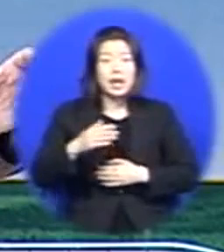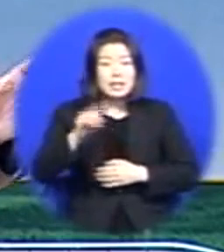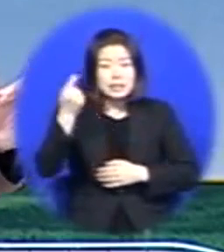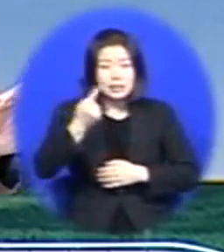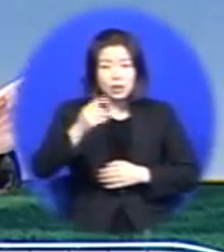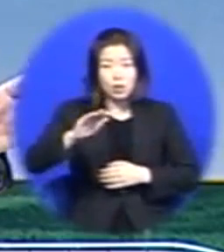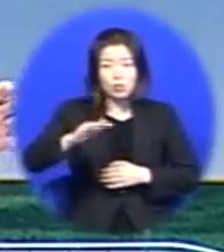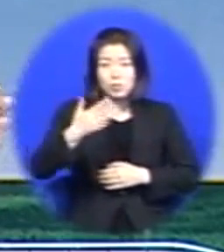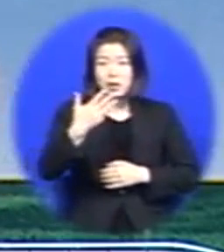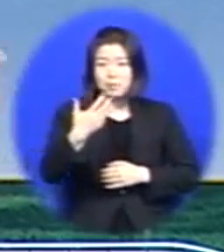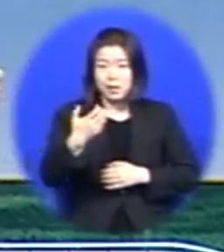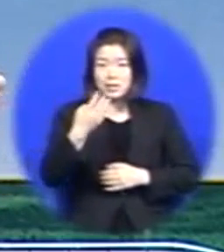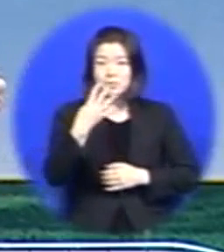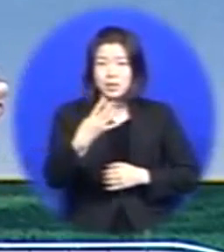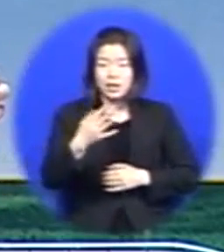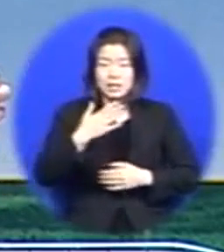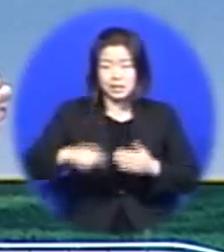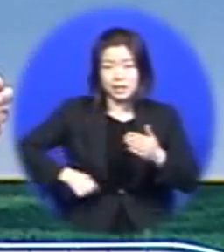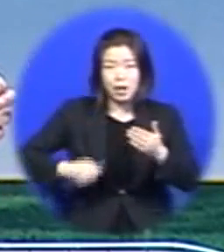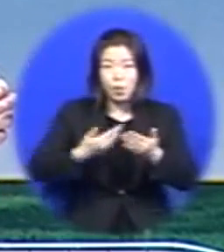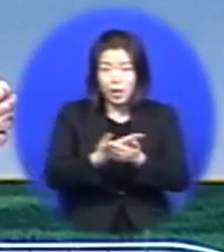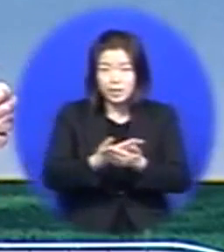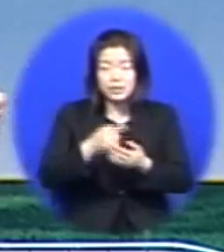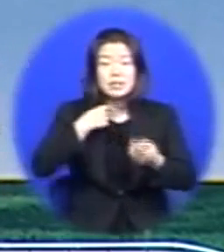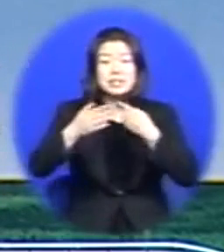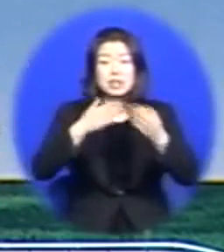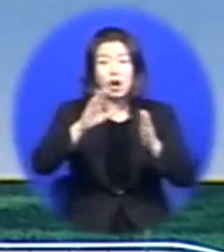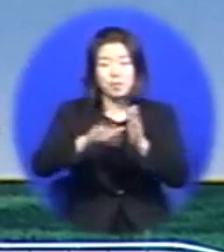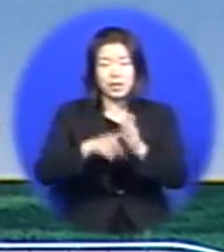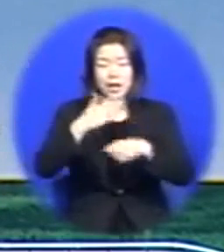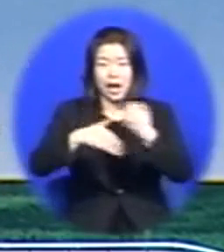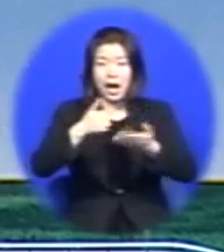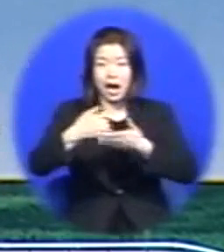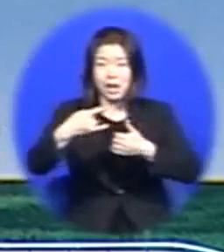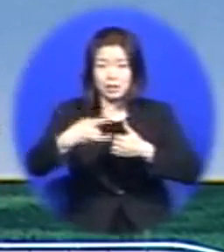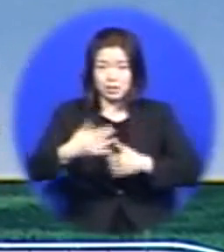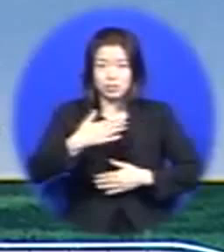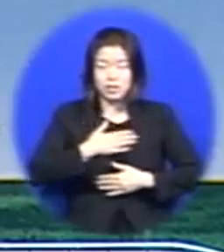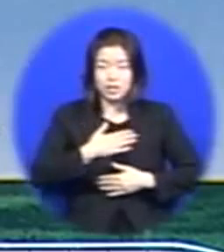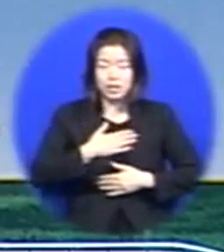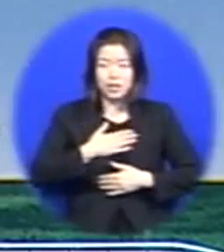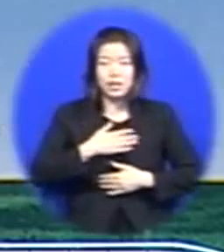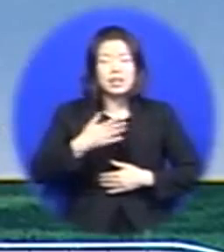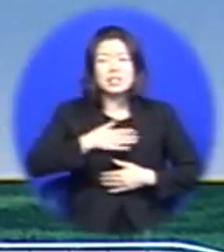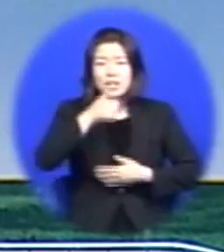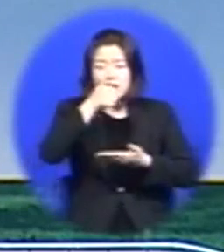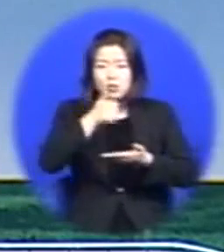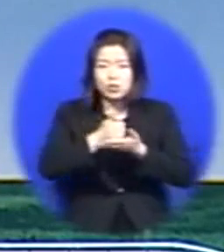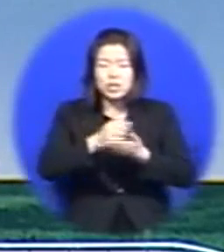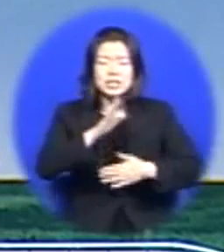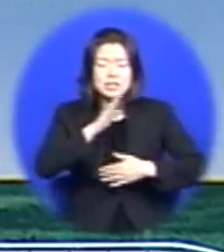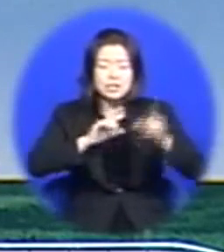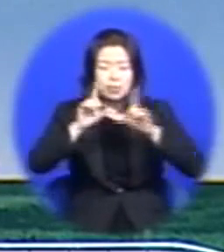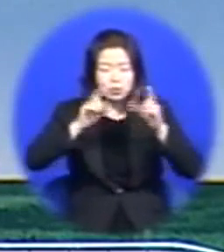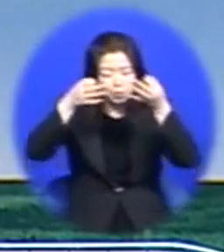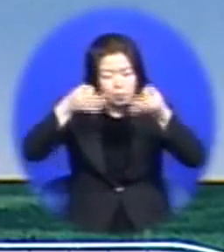그런데 1984년에 제가 회심을 체험할 때 하나님께서 저에게 제 죄의 실상을 보게